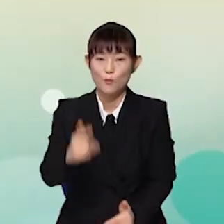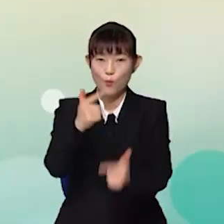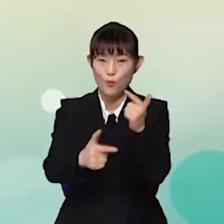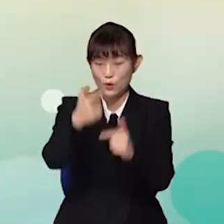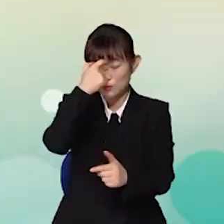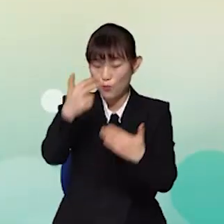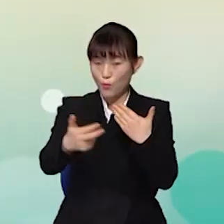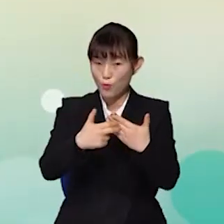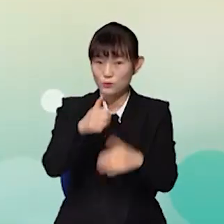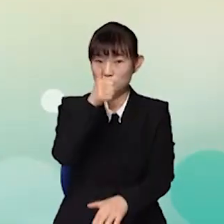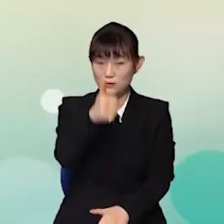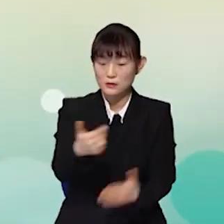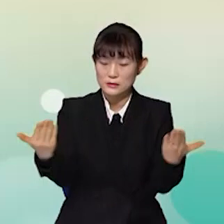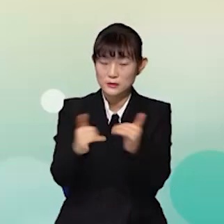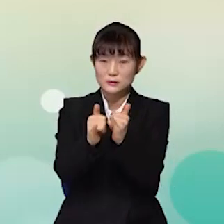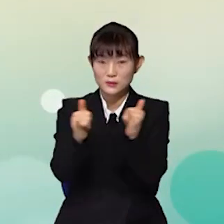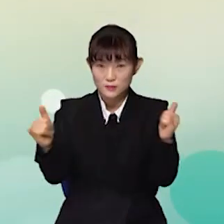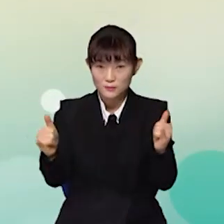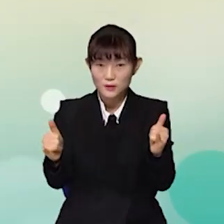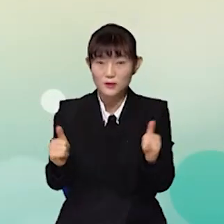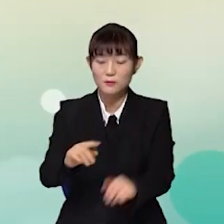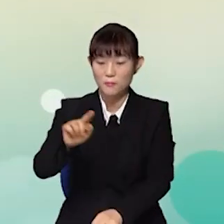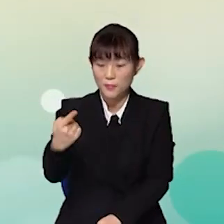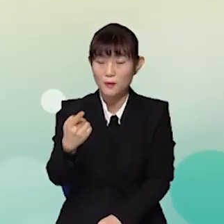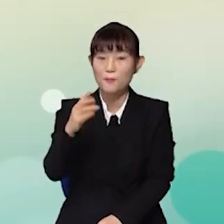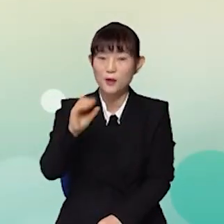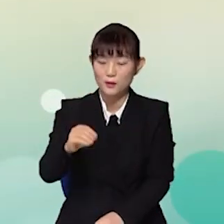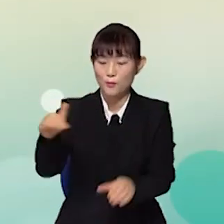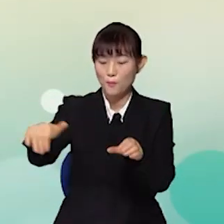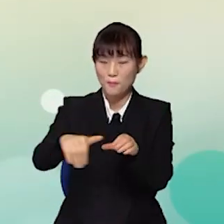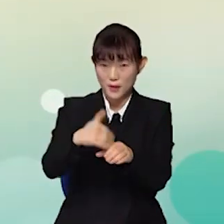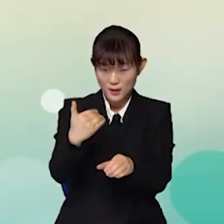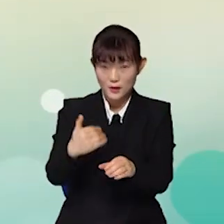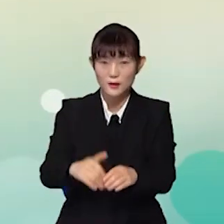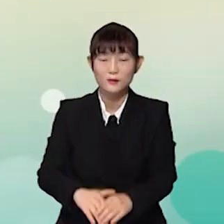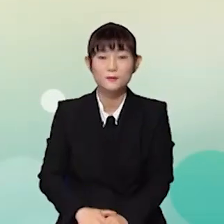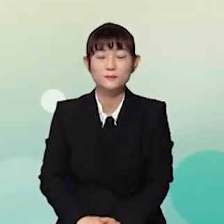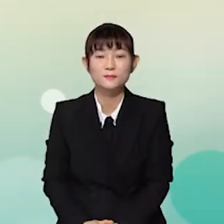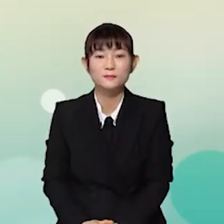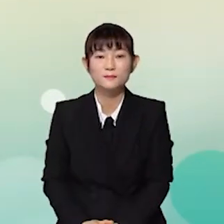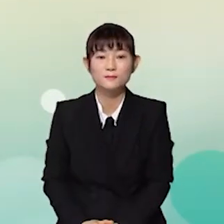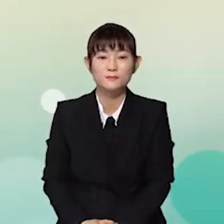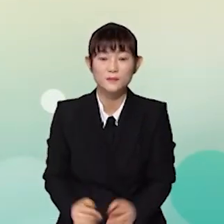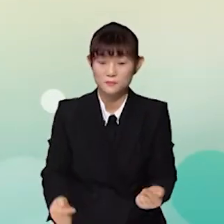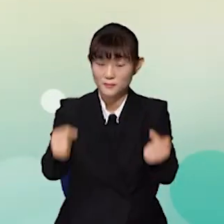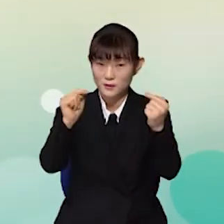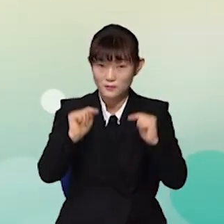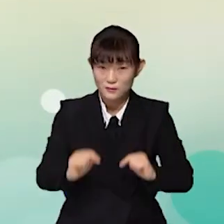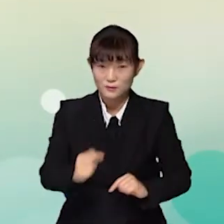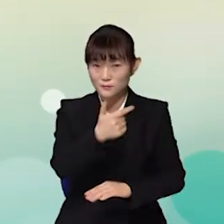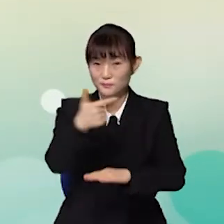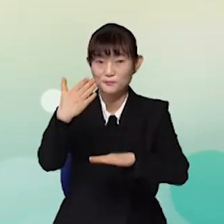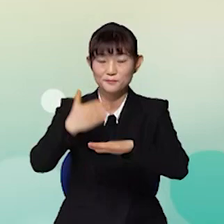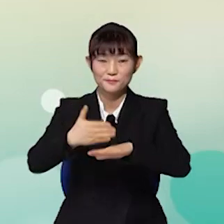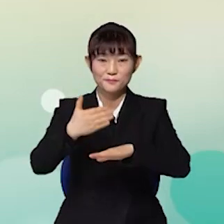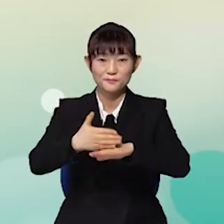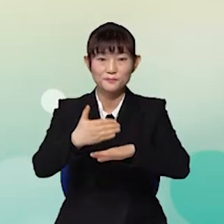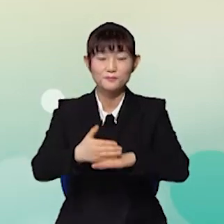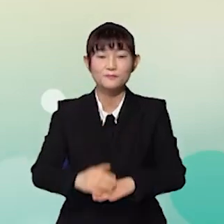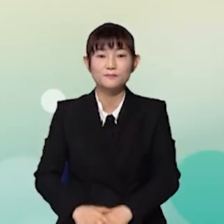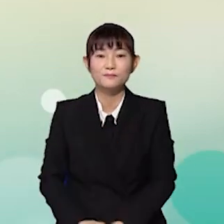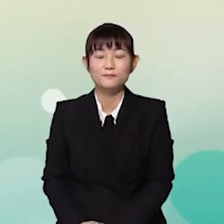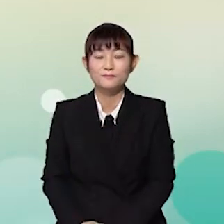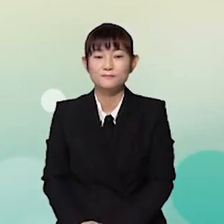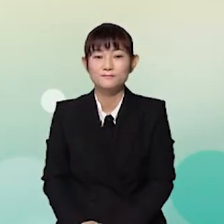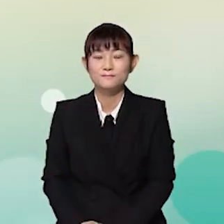목포 기독병원 위희수 대표원장과 직원들이 100만 원을 모아 보내주셨습니다. 소중한 성금을 보내주셔서 감사합니다.